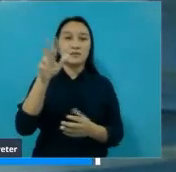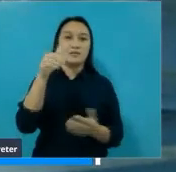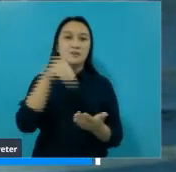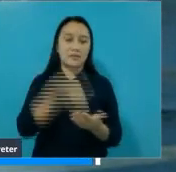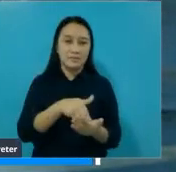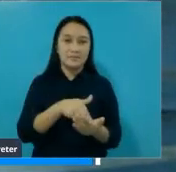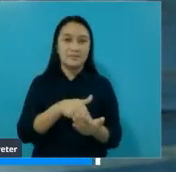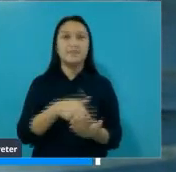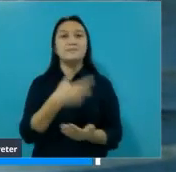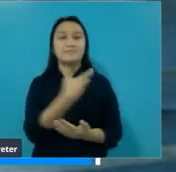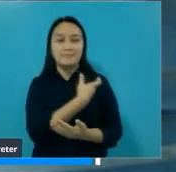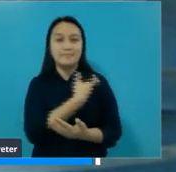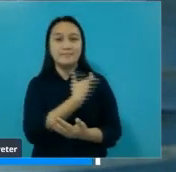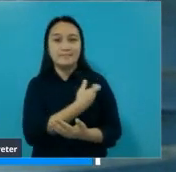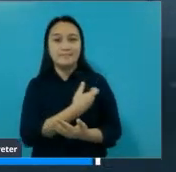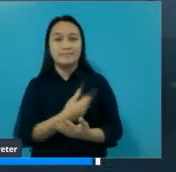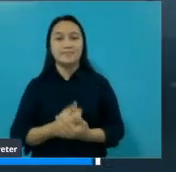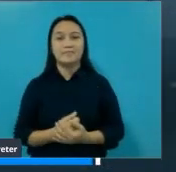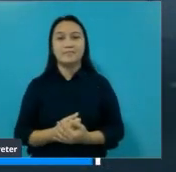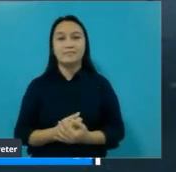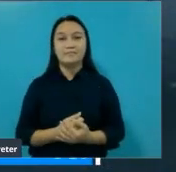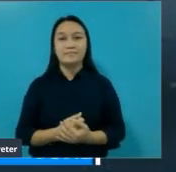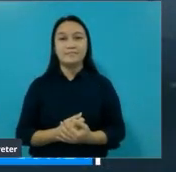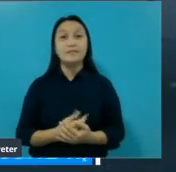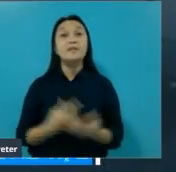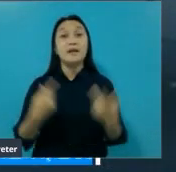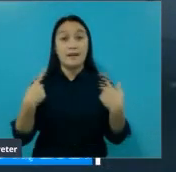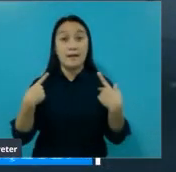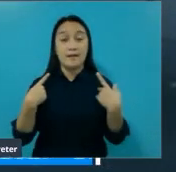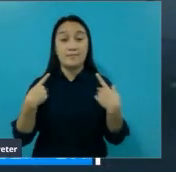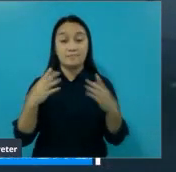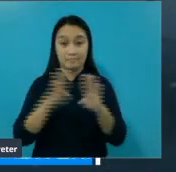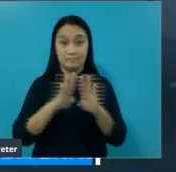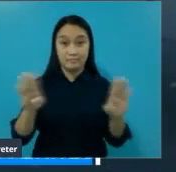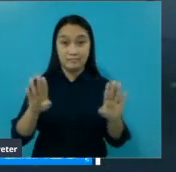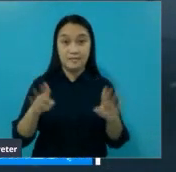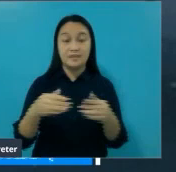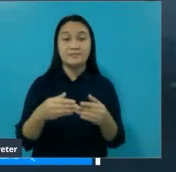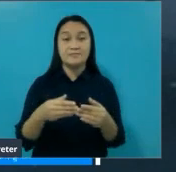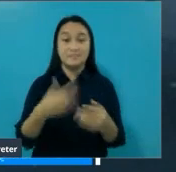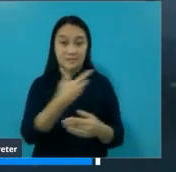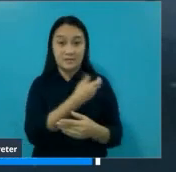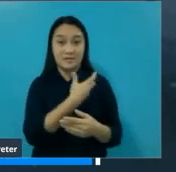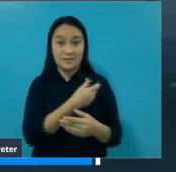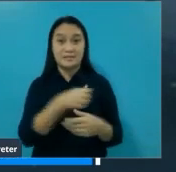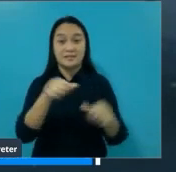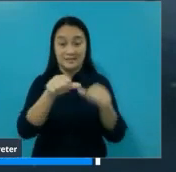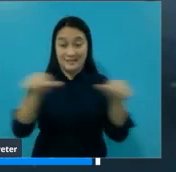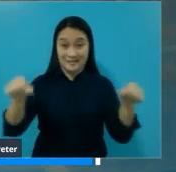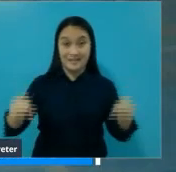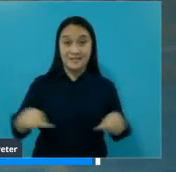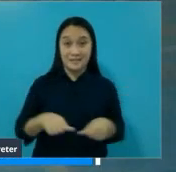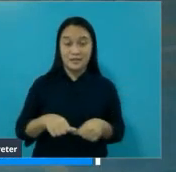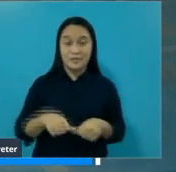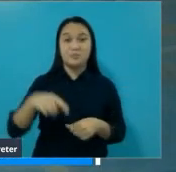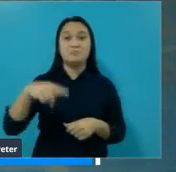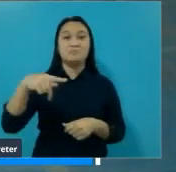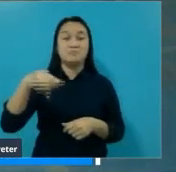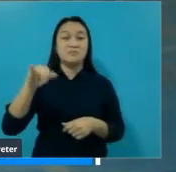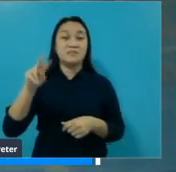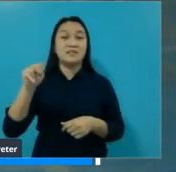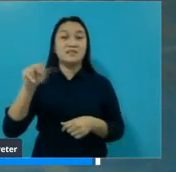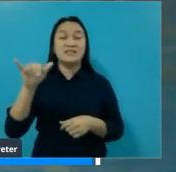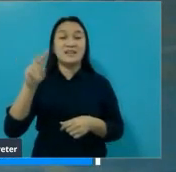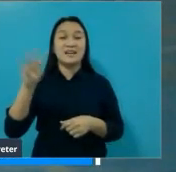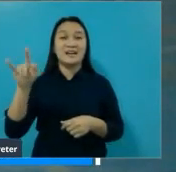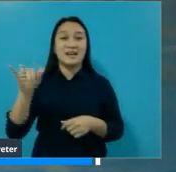May bubuksan din silang vaccination site sa Batasan Hills National High School, Piniahan Elementary School at Ateneo de Manila University